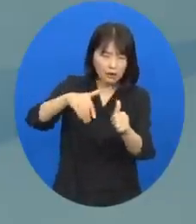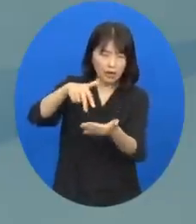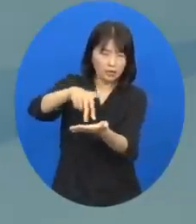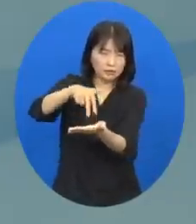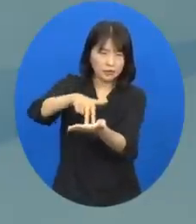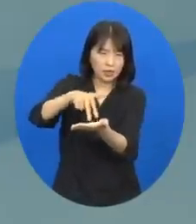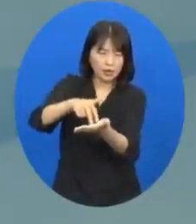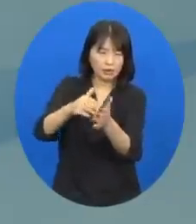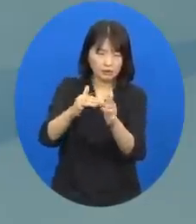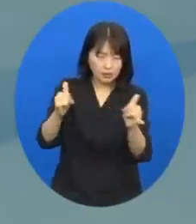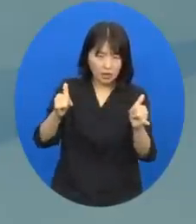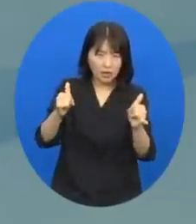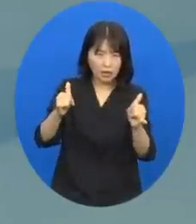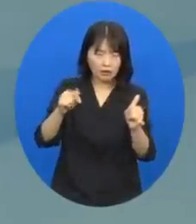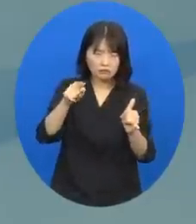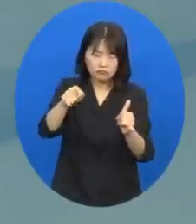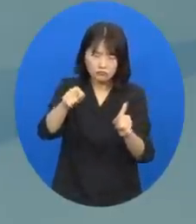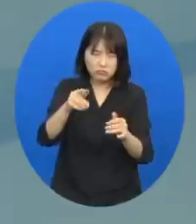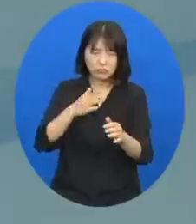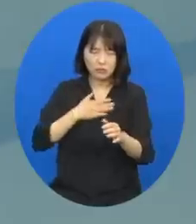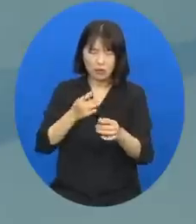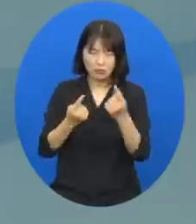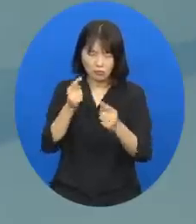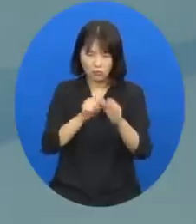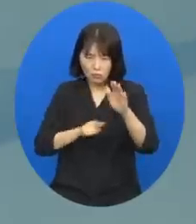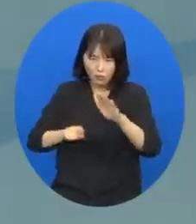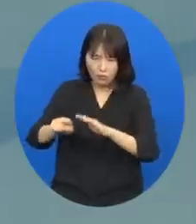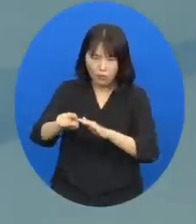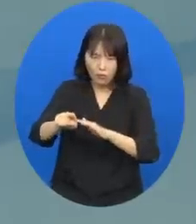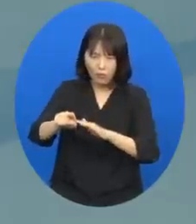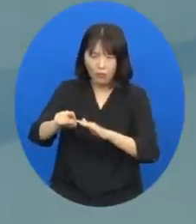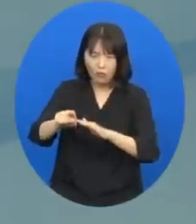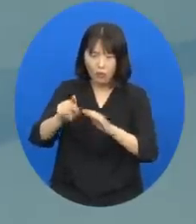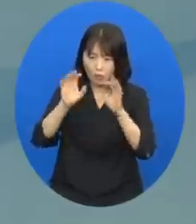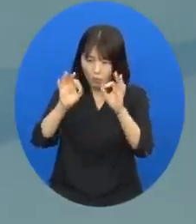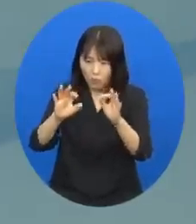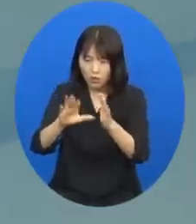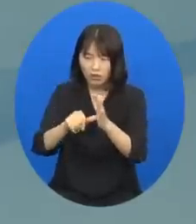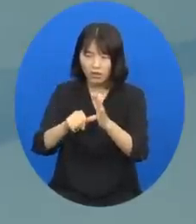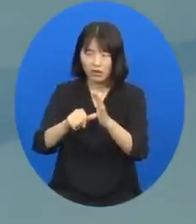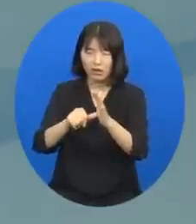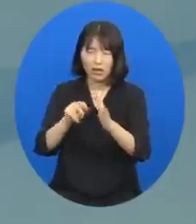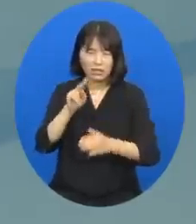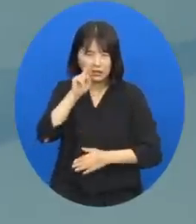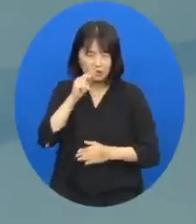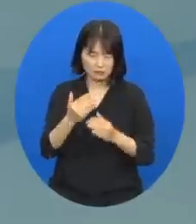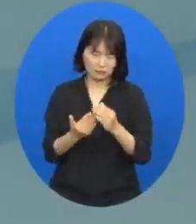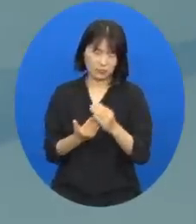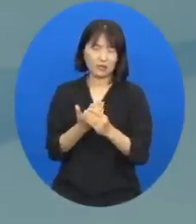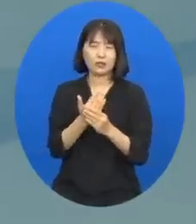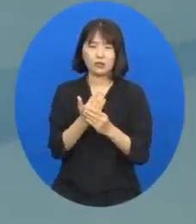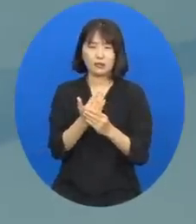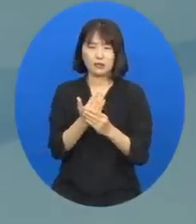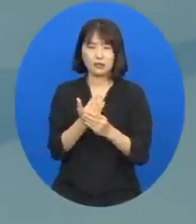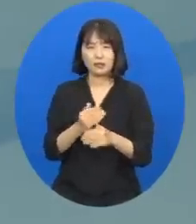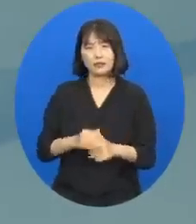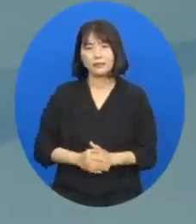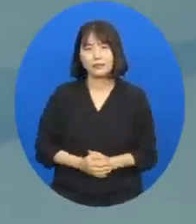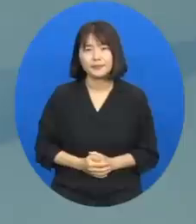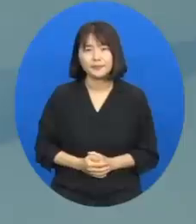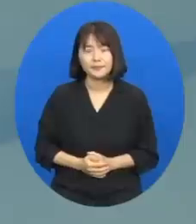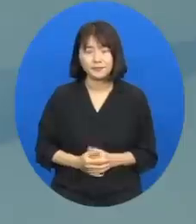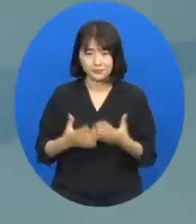앞서 간다고 나보다 좀 더 나은 것을 가지고 있다고 느낄 때 바로 이 시기심이 찾아 온다는 것이죠